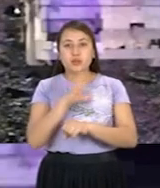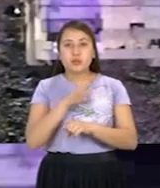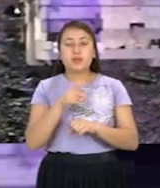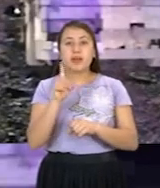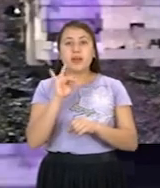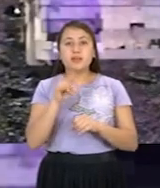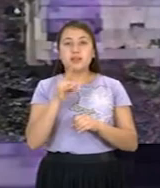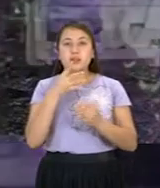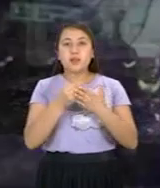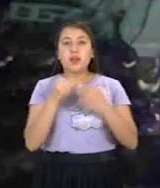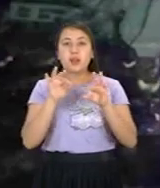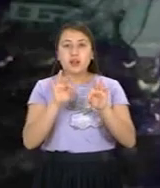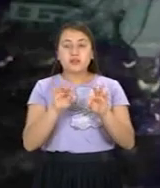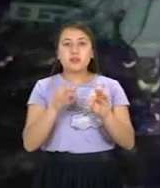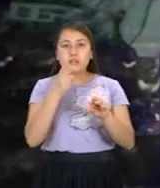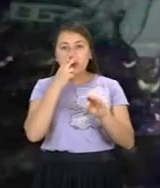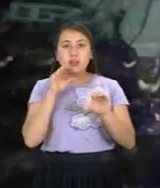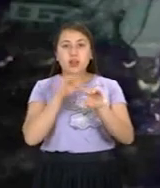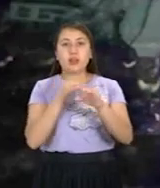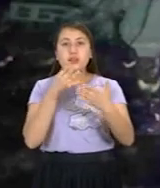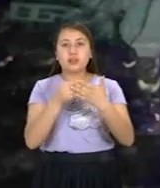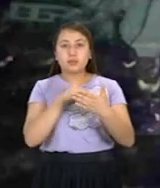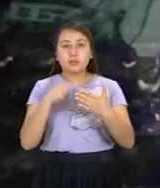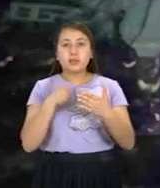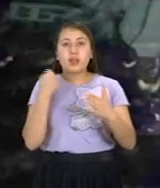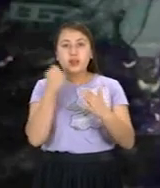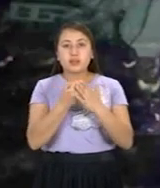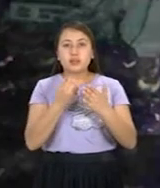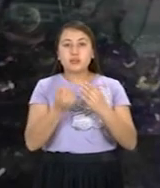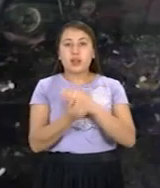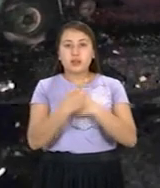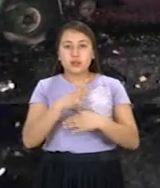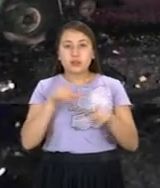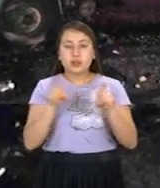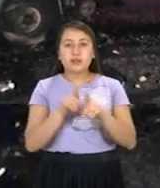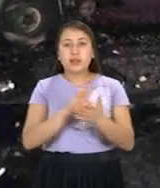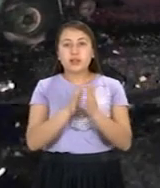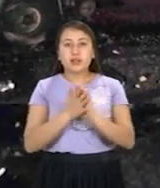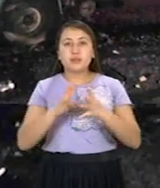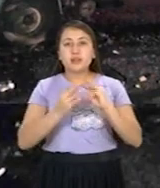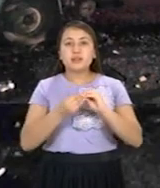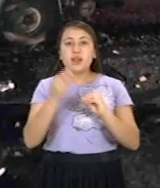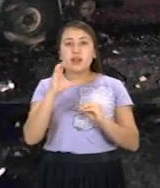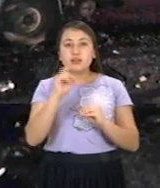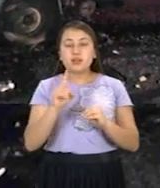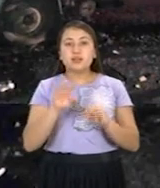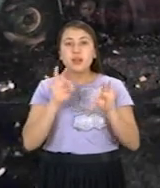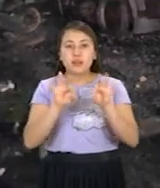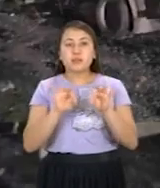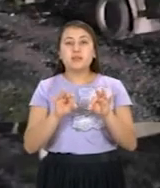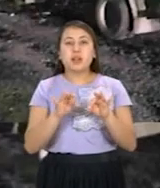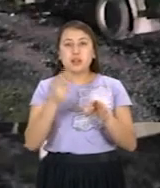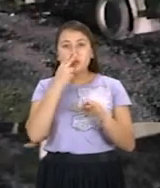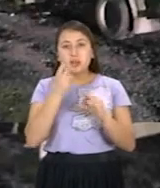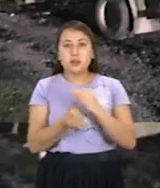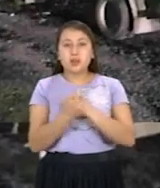turgan zel rusumli yuk avtomashinasining orqa qismidan urishi natijasida yo'l transport hodisasi sodir etgan. Natijada saz rusumli yuk avtomashinasi haydovchisi